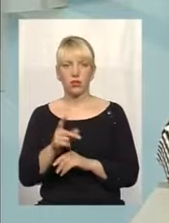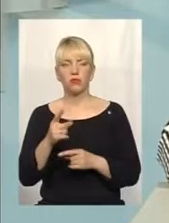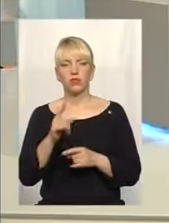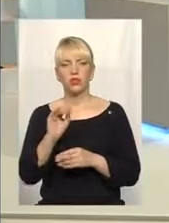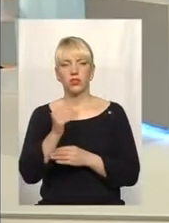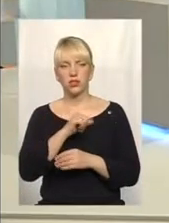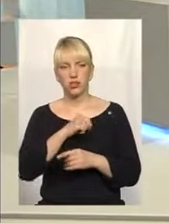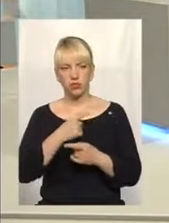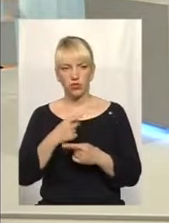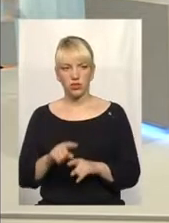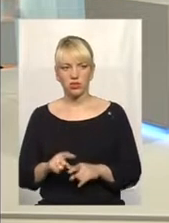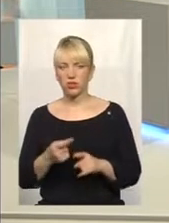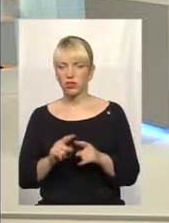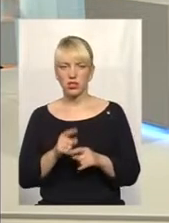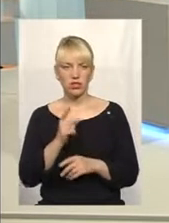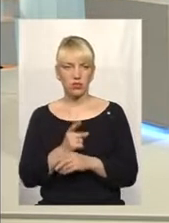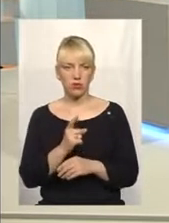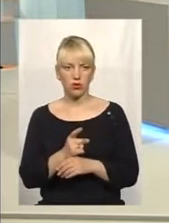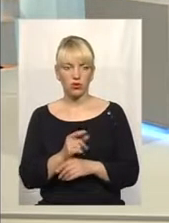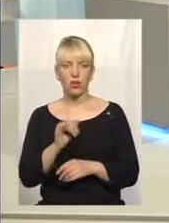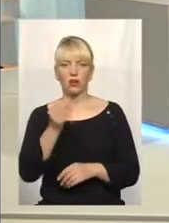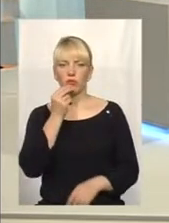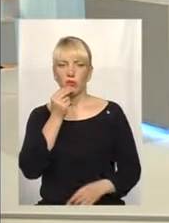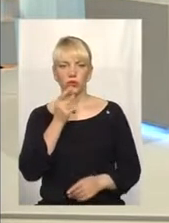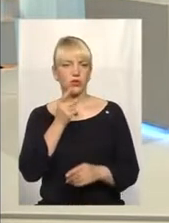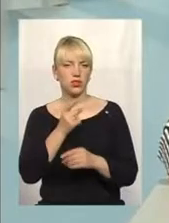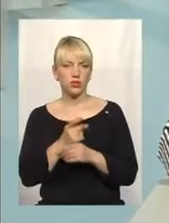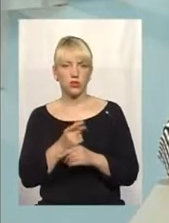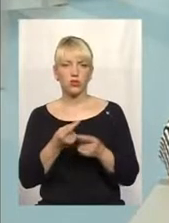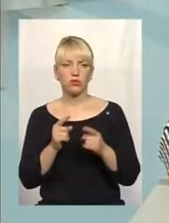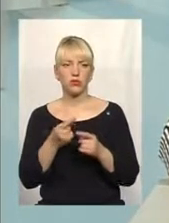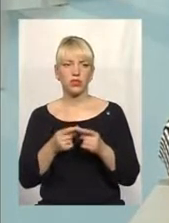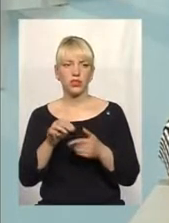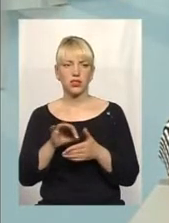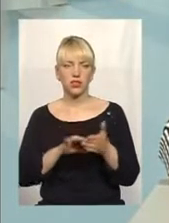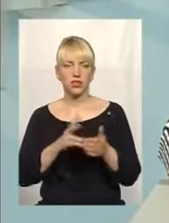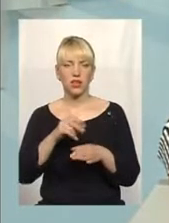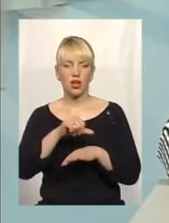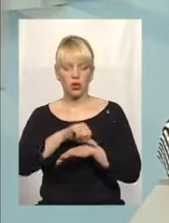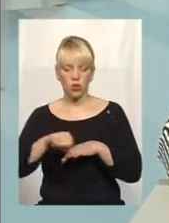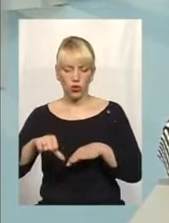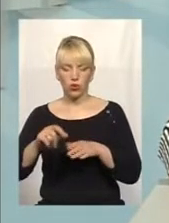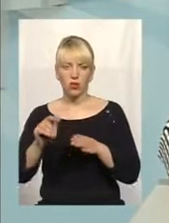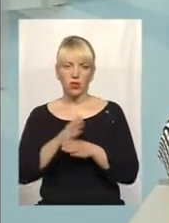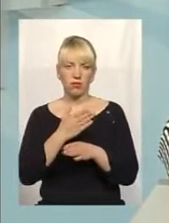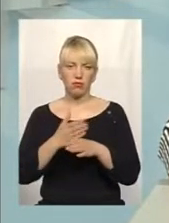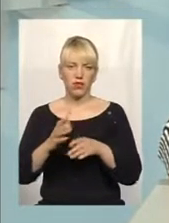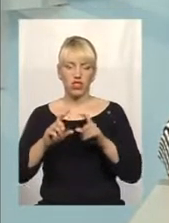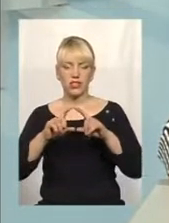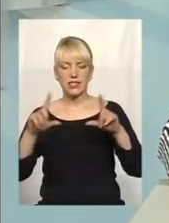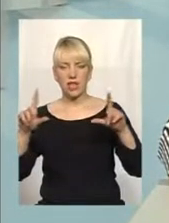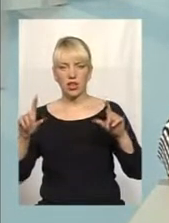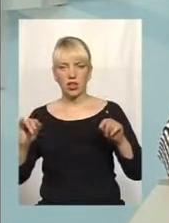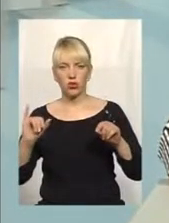самостійна, вона сама. Це категорично заборонено, і продукти. Вони зразу на кордоні між закладом